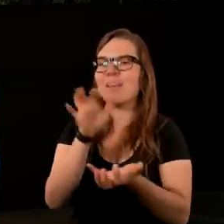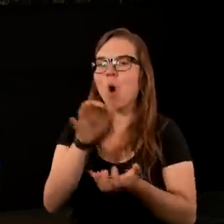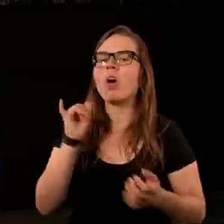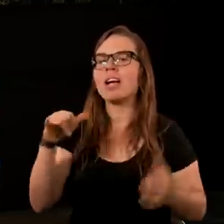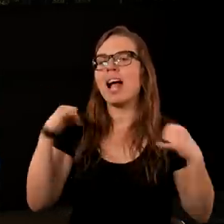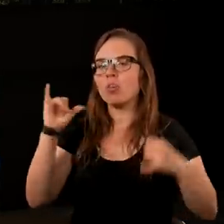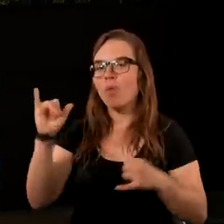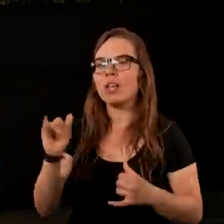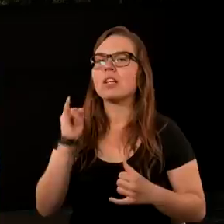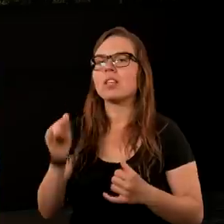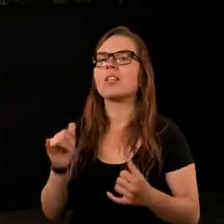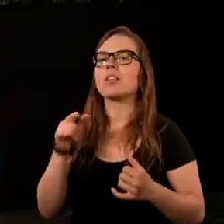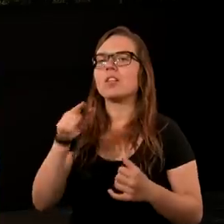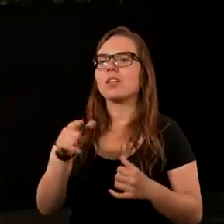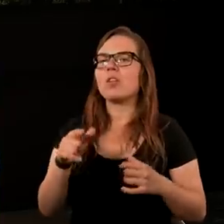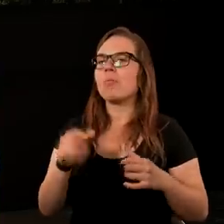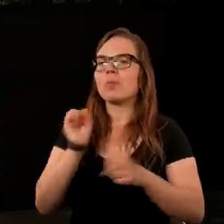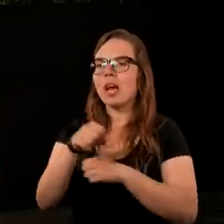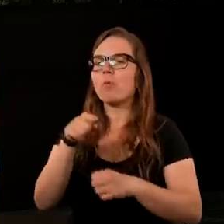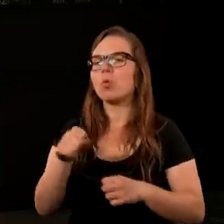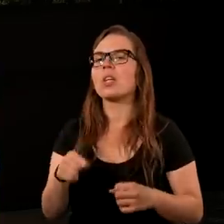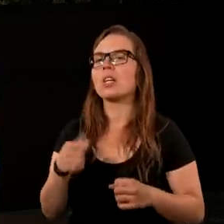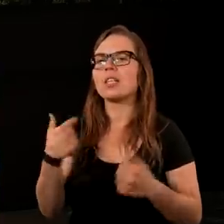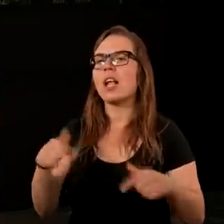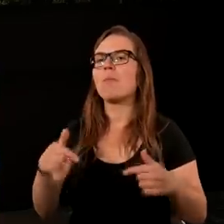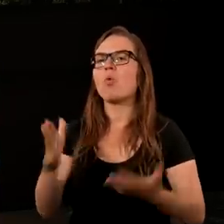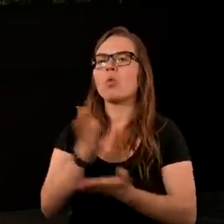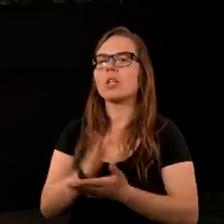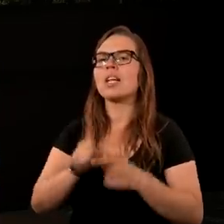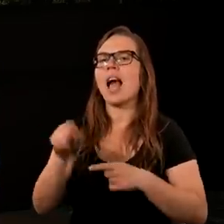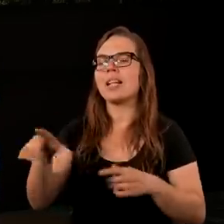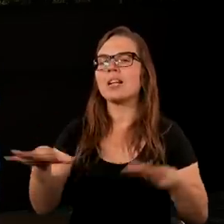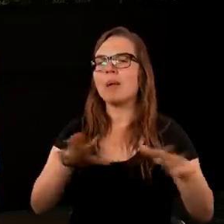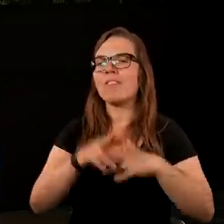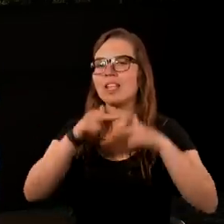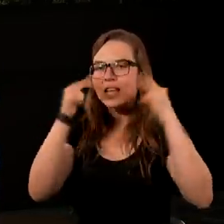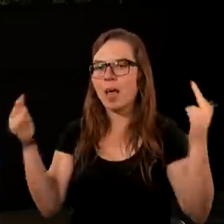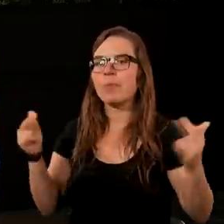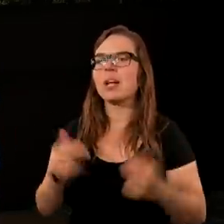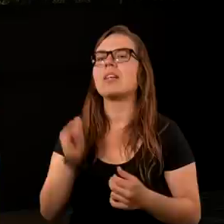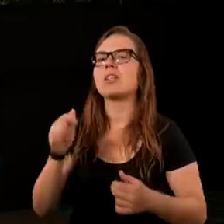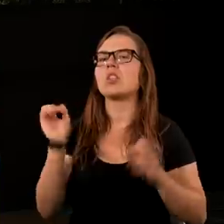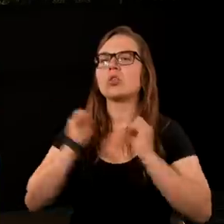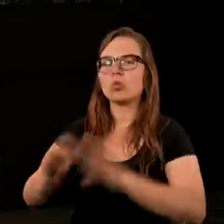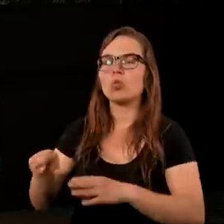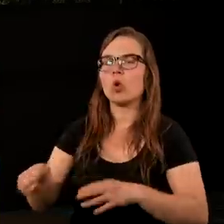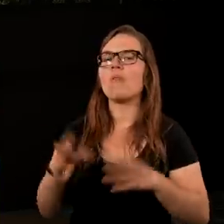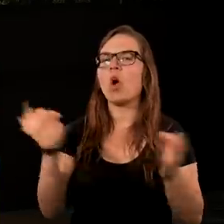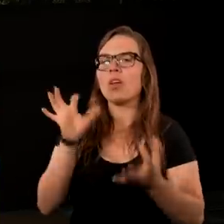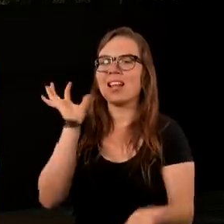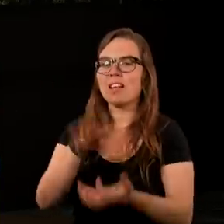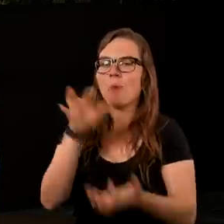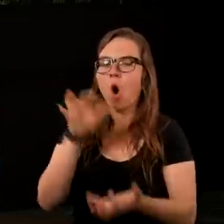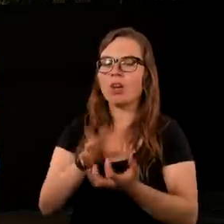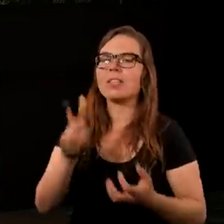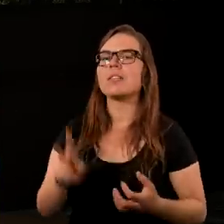aniołowie jego. Lecz nie przemógł i nie było już dla nich miejsca w niebie. Zrzucony został ogromny smog,